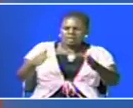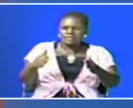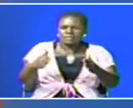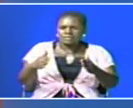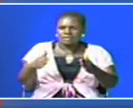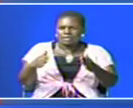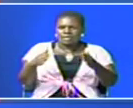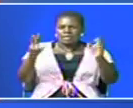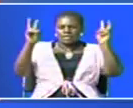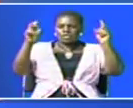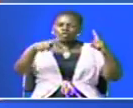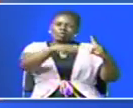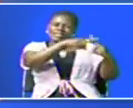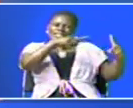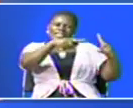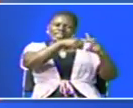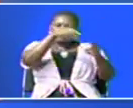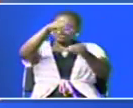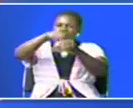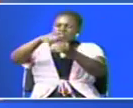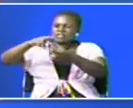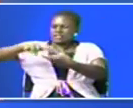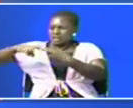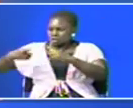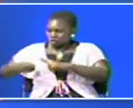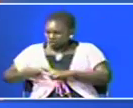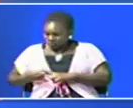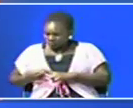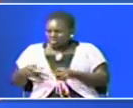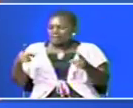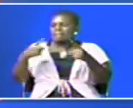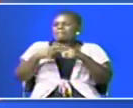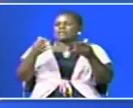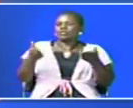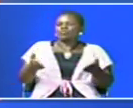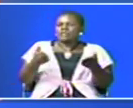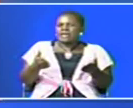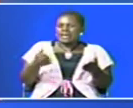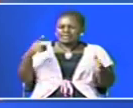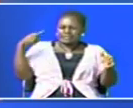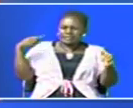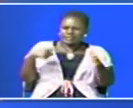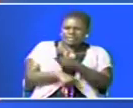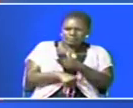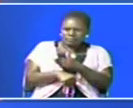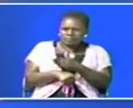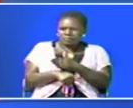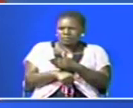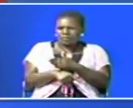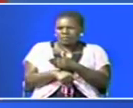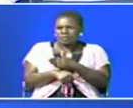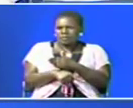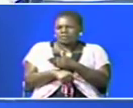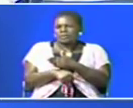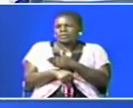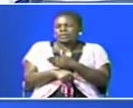mzima wa hili swala la mauaji katika ndoa na mahusiano. Lakini leo tutakuwa tunaingia sana katika suluhu. Bikazo